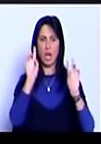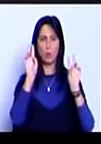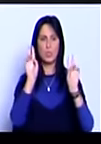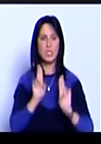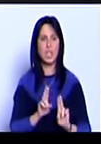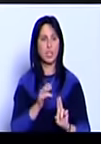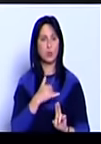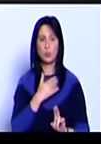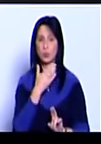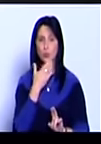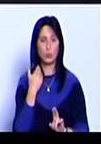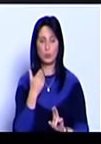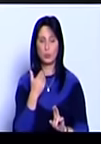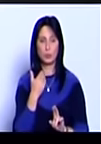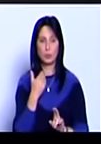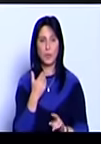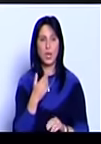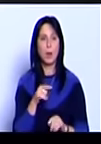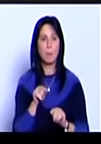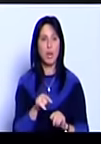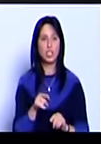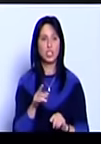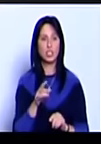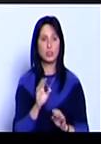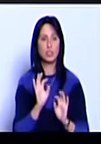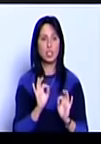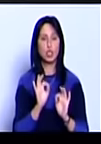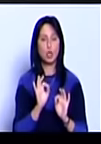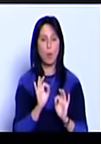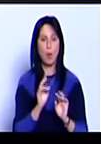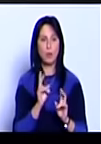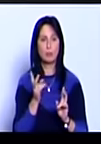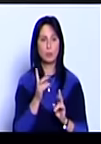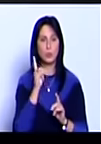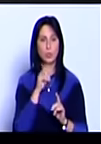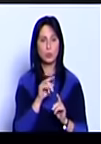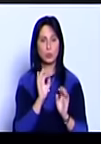არის ასული, მაშინ შემოდის ზომიერების ცნება ზოგჯერ.